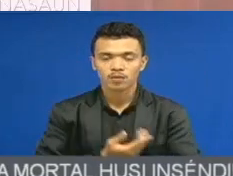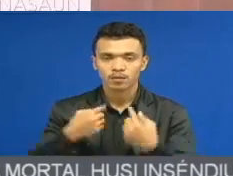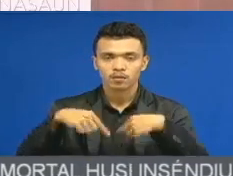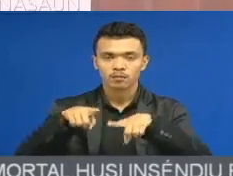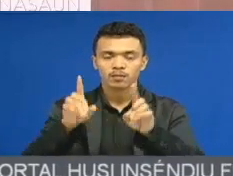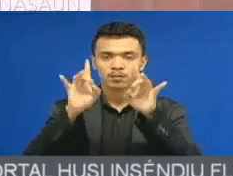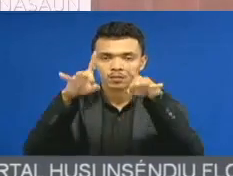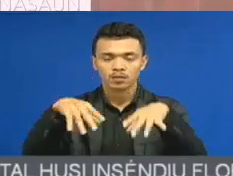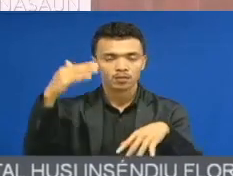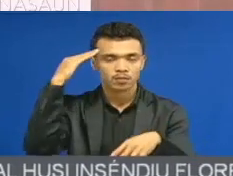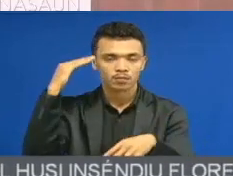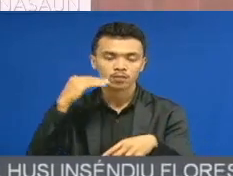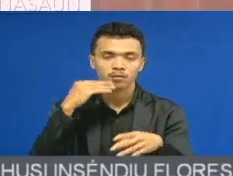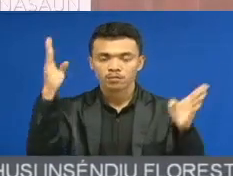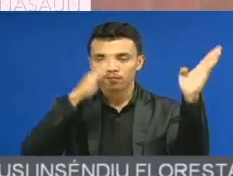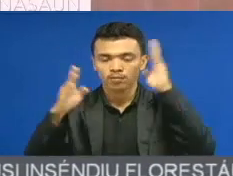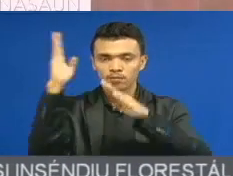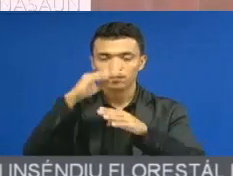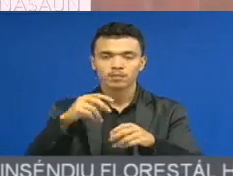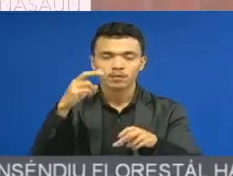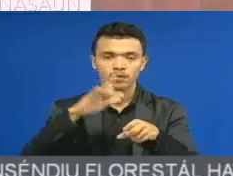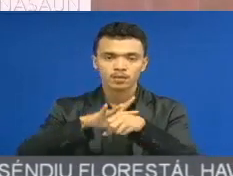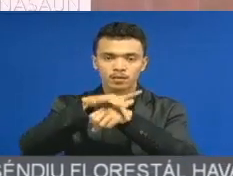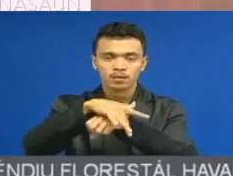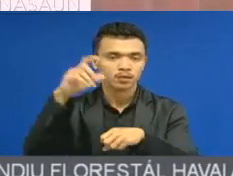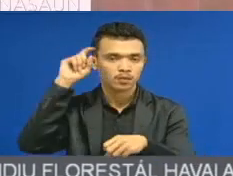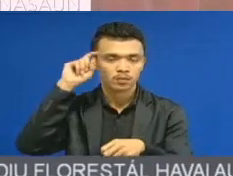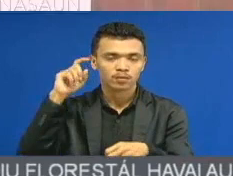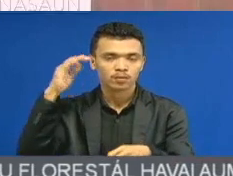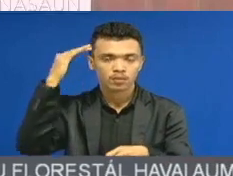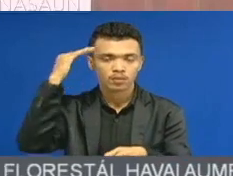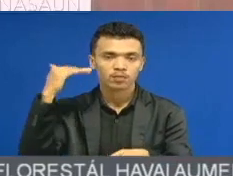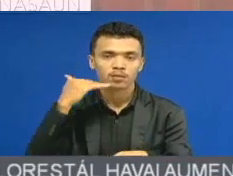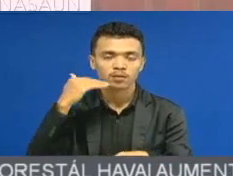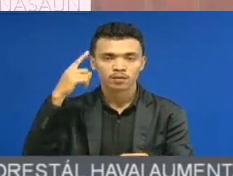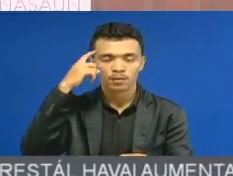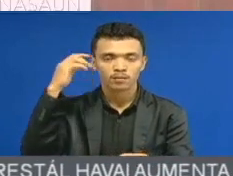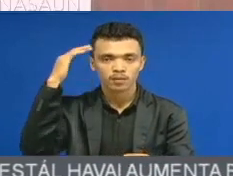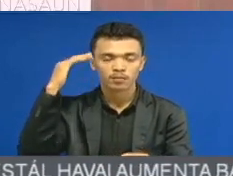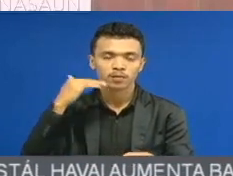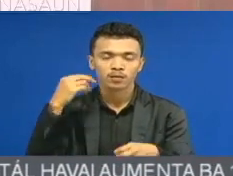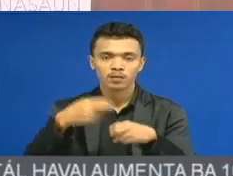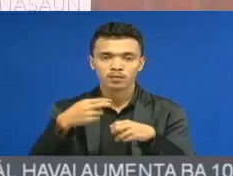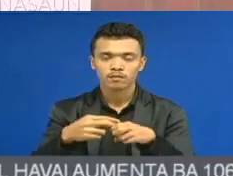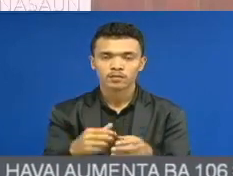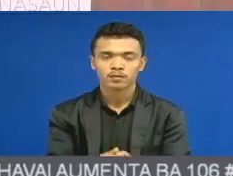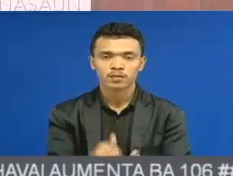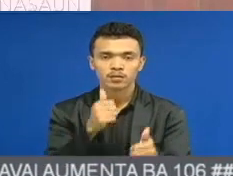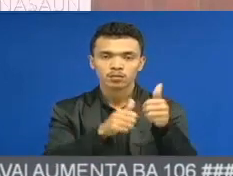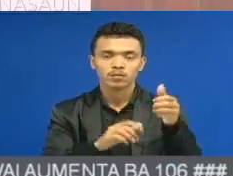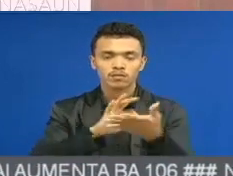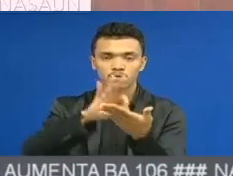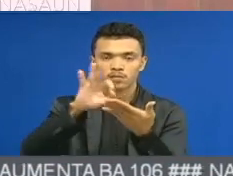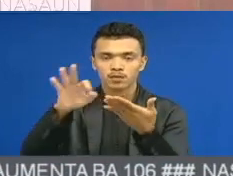maka ingles ho Korea doni. Korea ini hasil tahatan lian dia ke difícil tep tep stambane maka ala basira antes basira tengki tu informasaun lian Korea